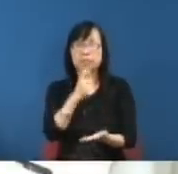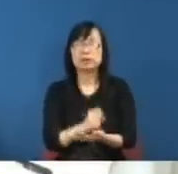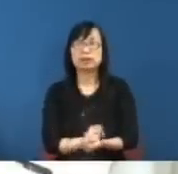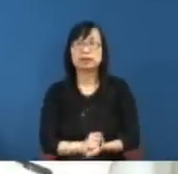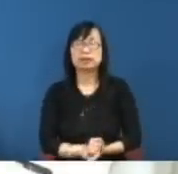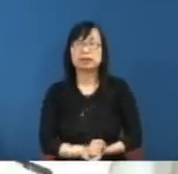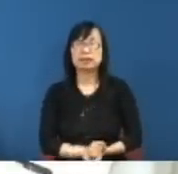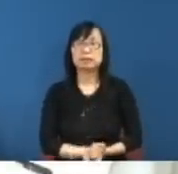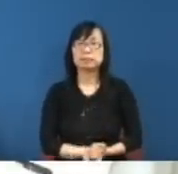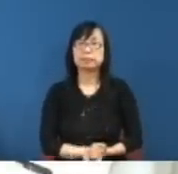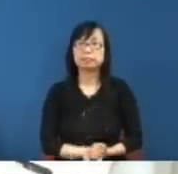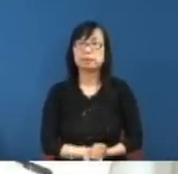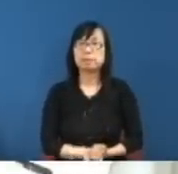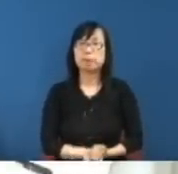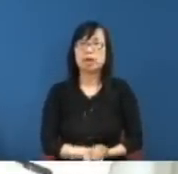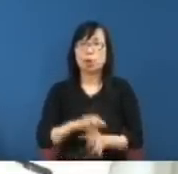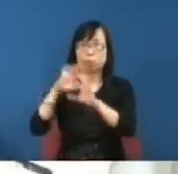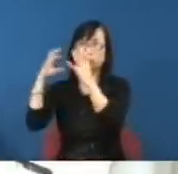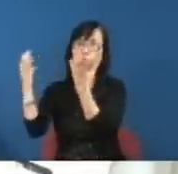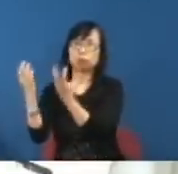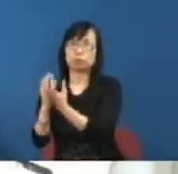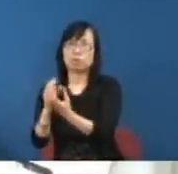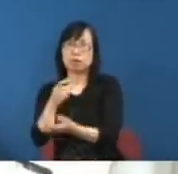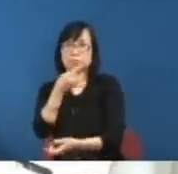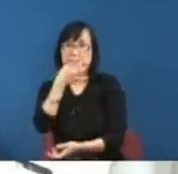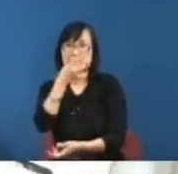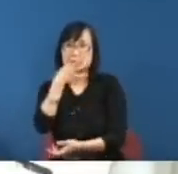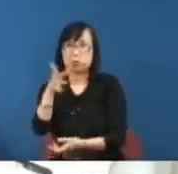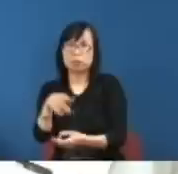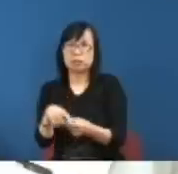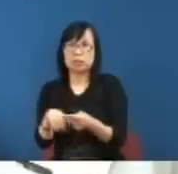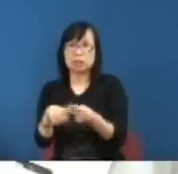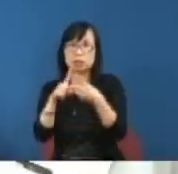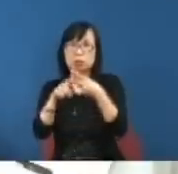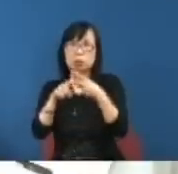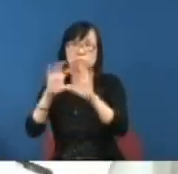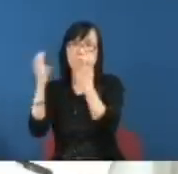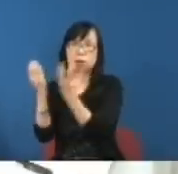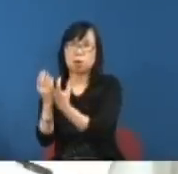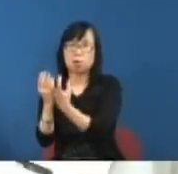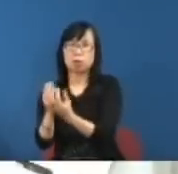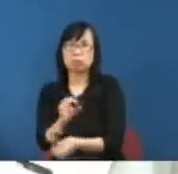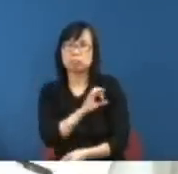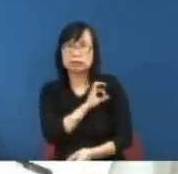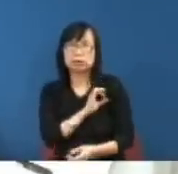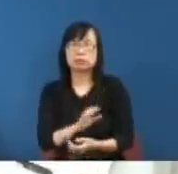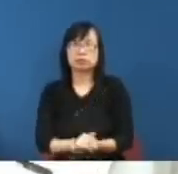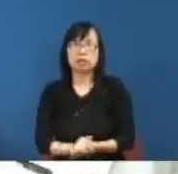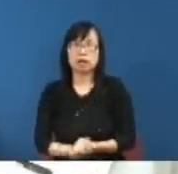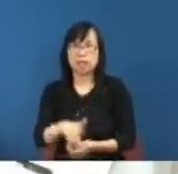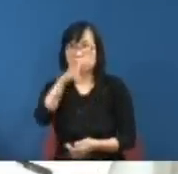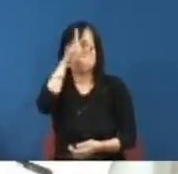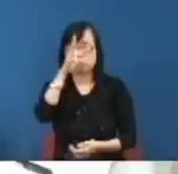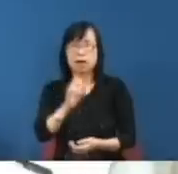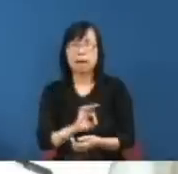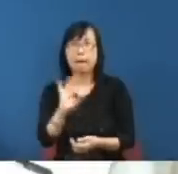個英國嘅群眾厭惡呢個工黨之下嘅工會官僚係